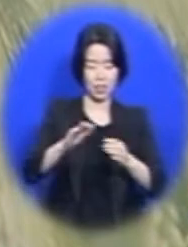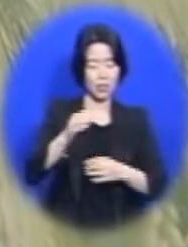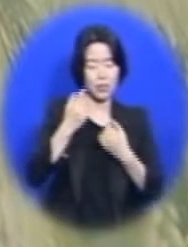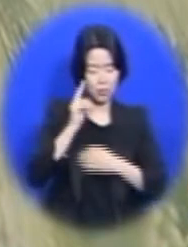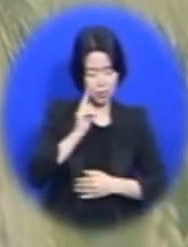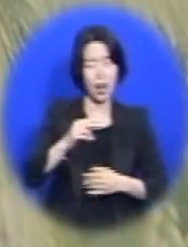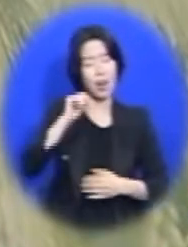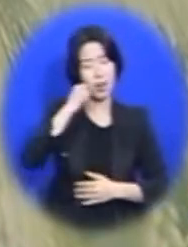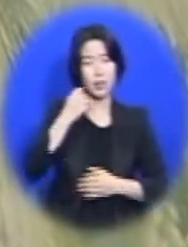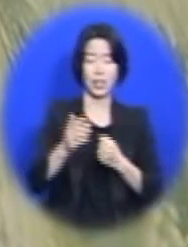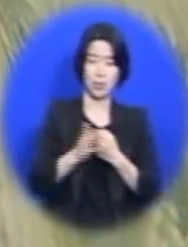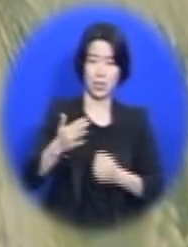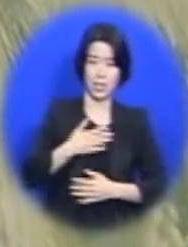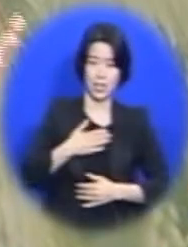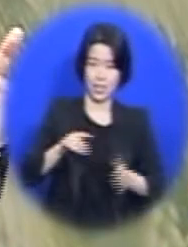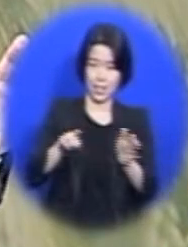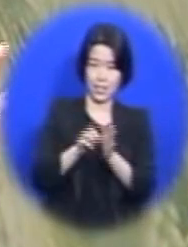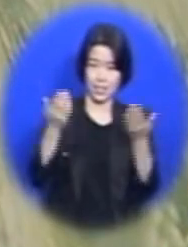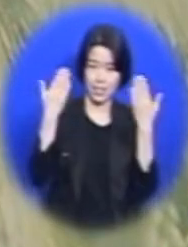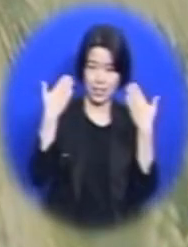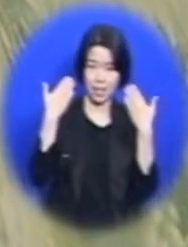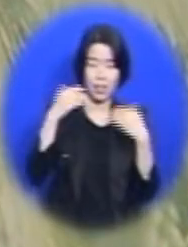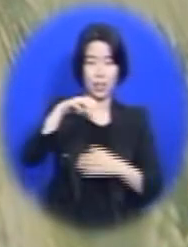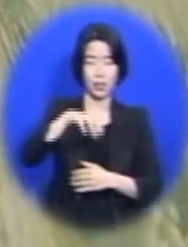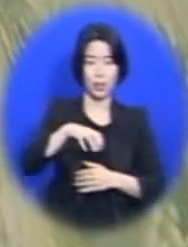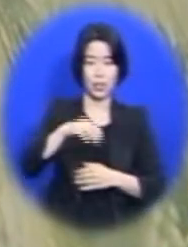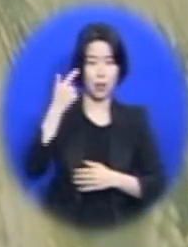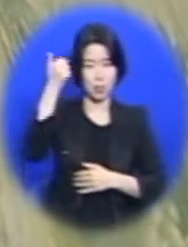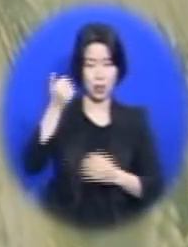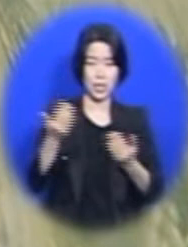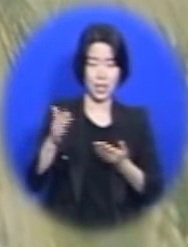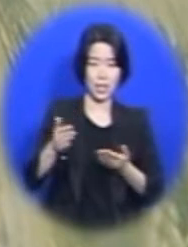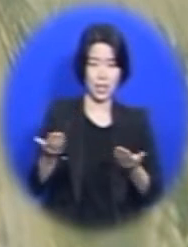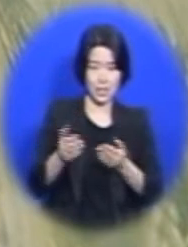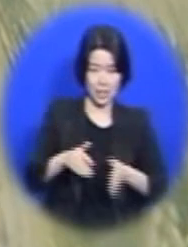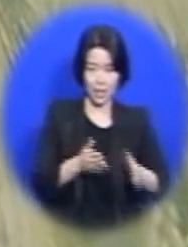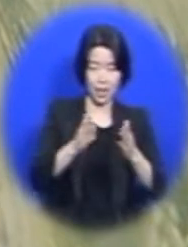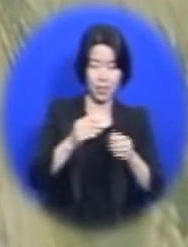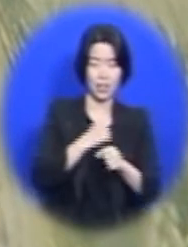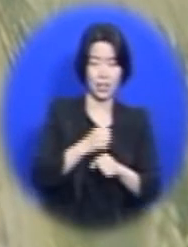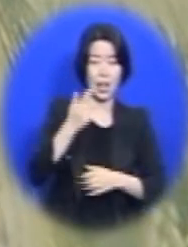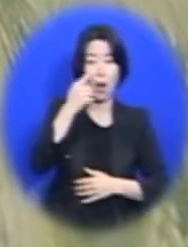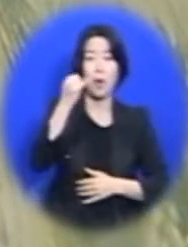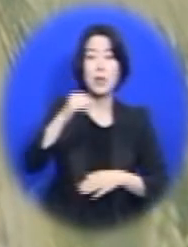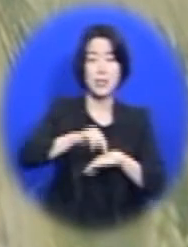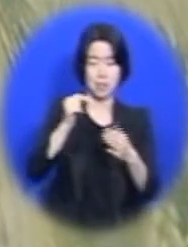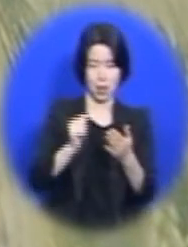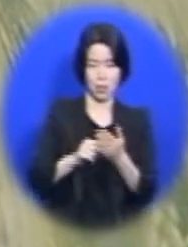어려우시니까 제가 신학교에서 목사가 되는 길을 간다는 것이 당신의 마음에는 아무래도 마음에